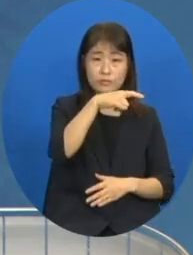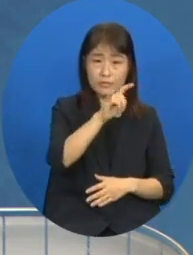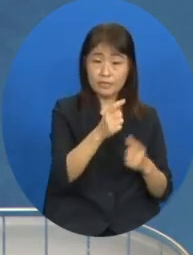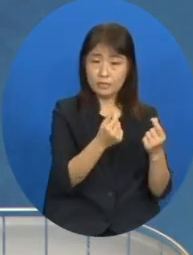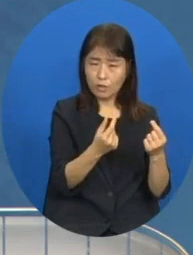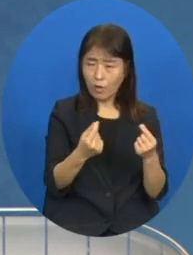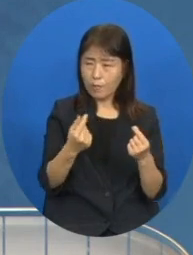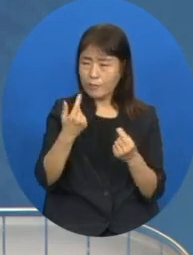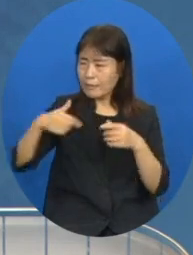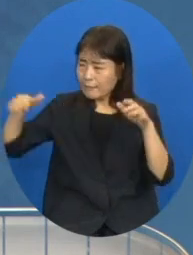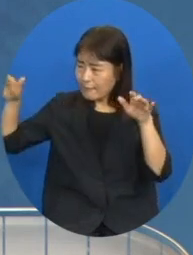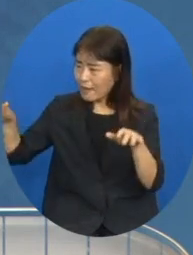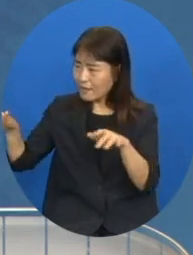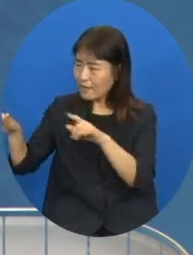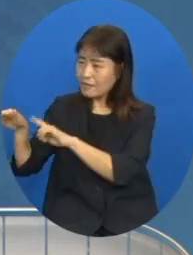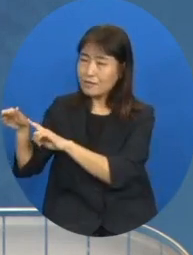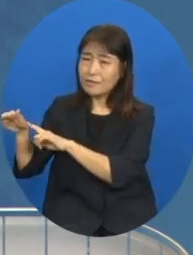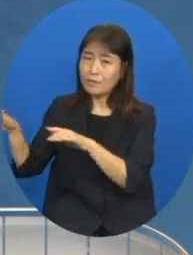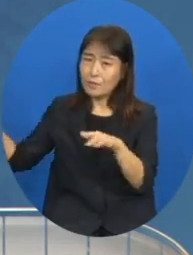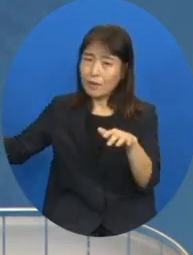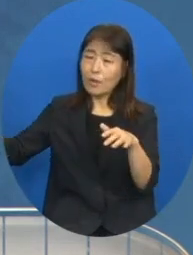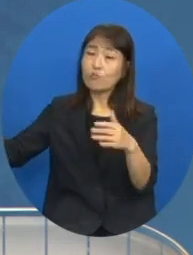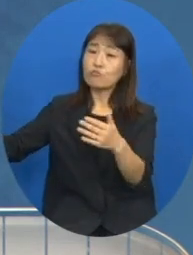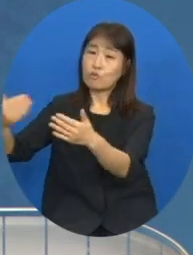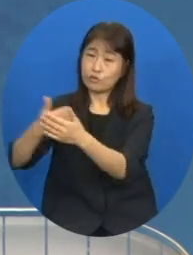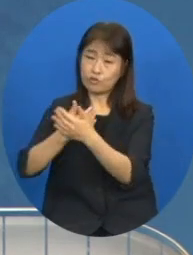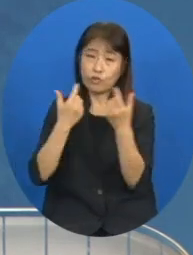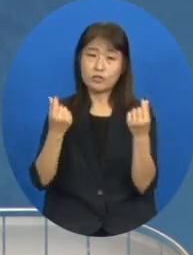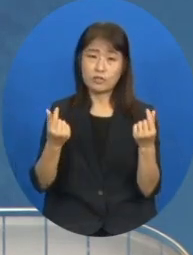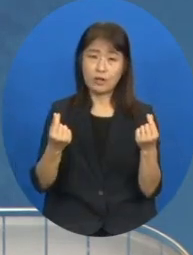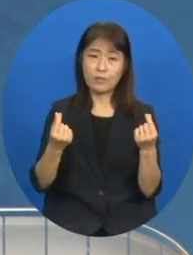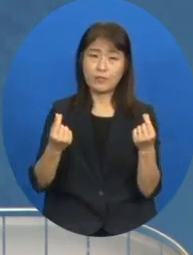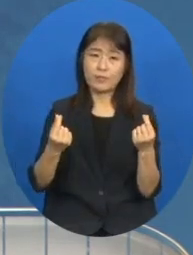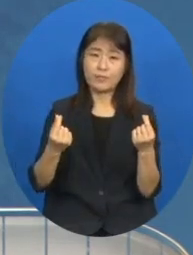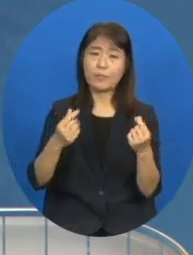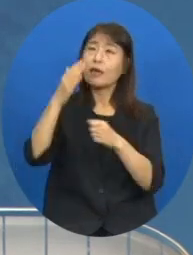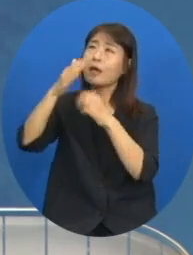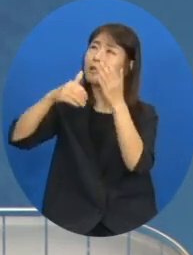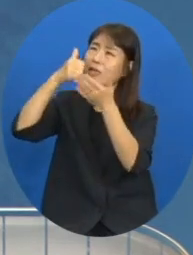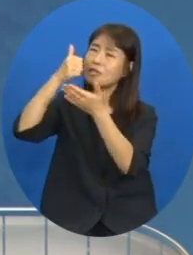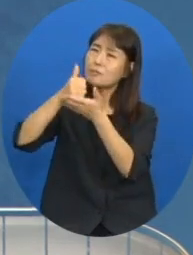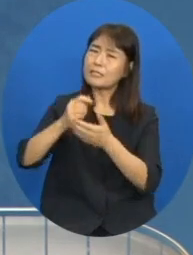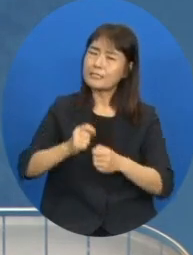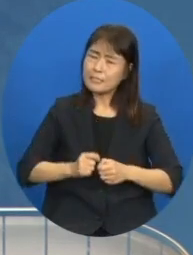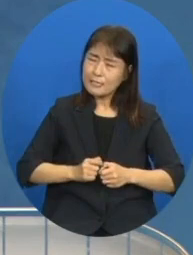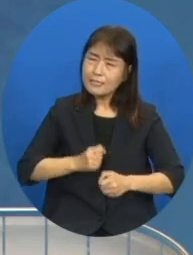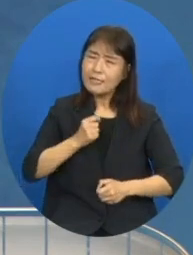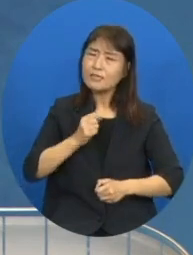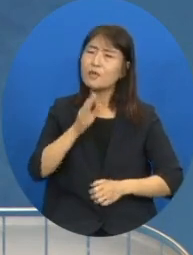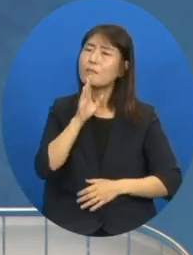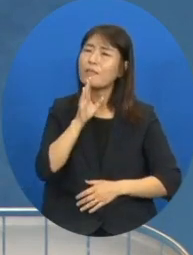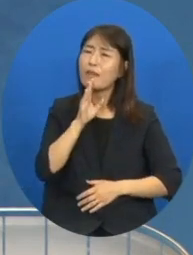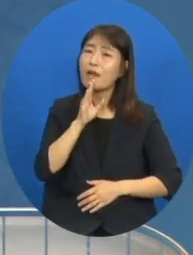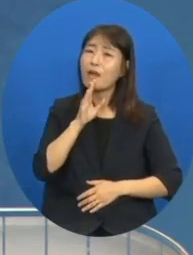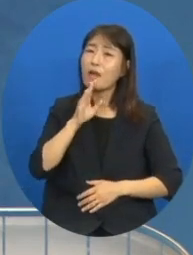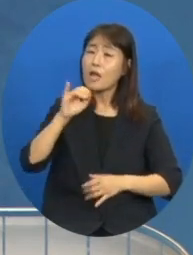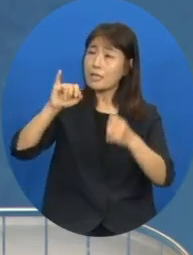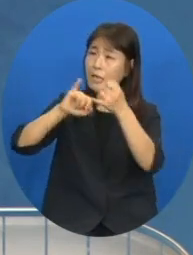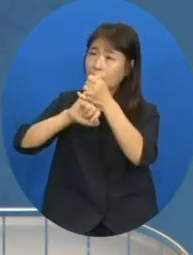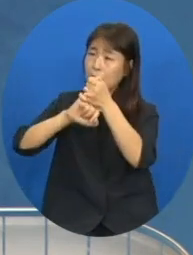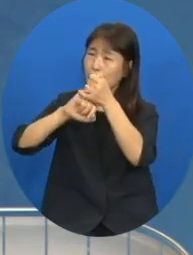품어주고 구원해 주셨잖아요. 우리는 하나님은 진실하신가? 약속을 반드시 지키시는